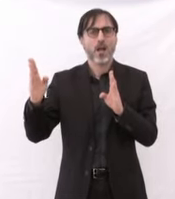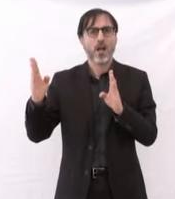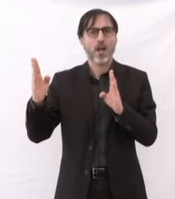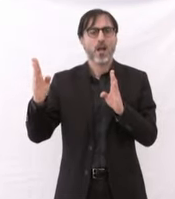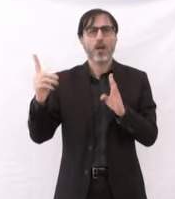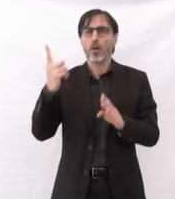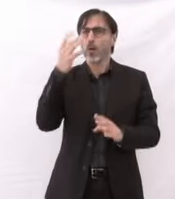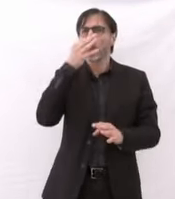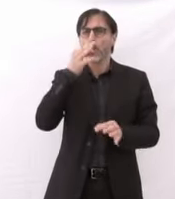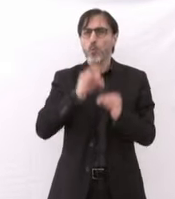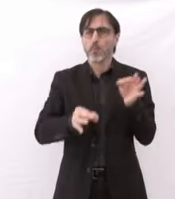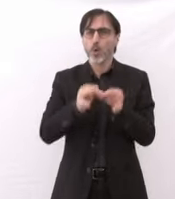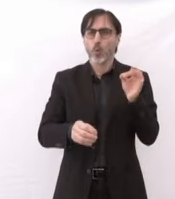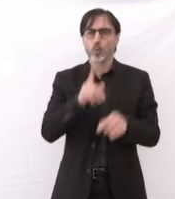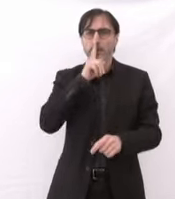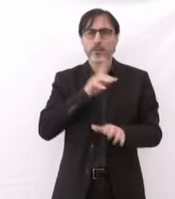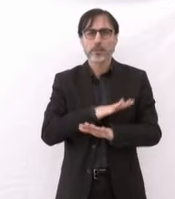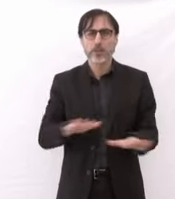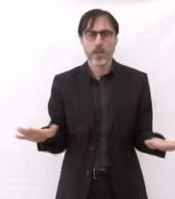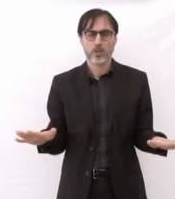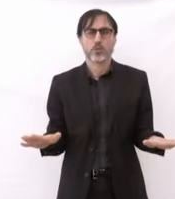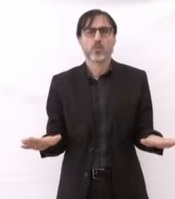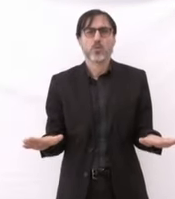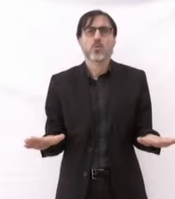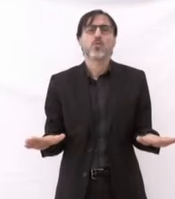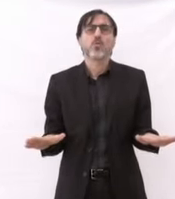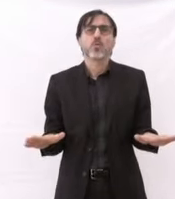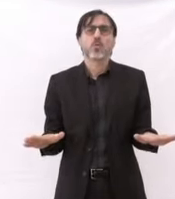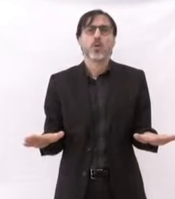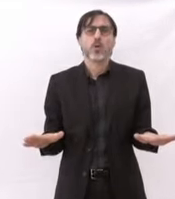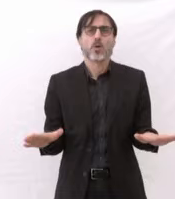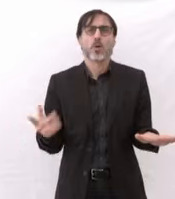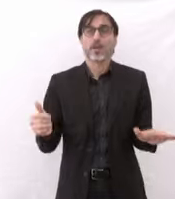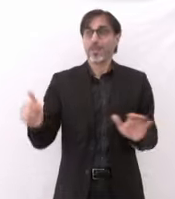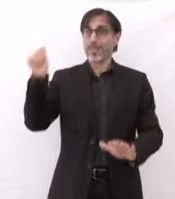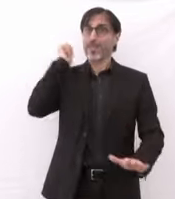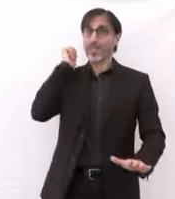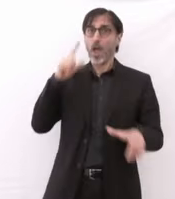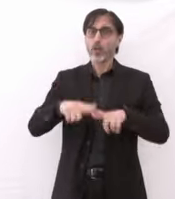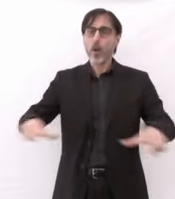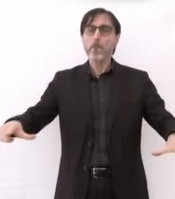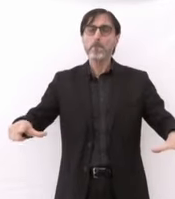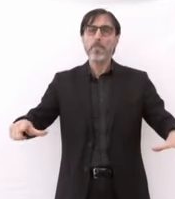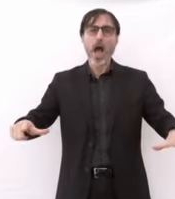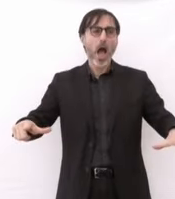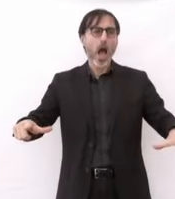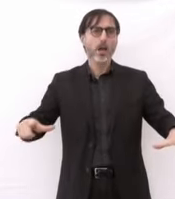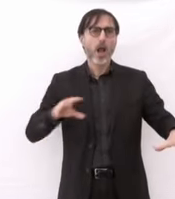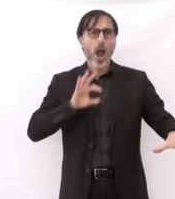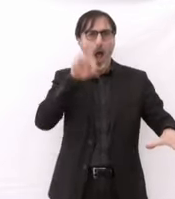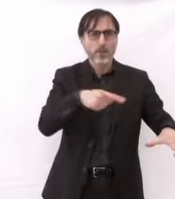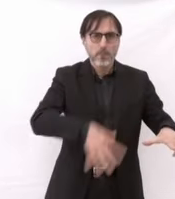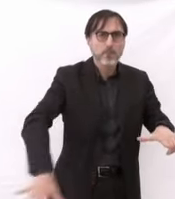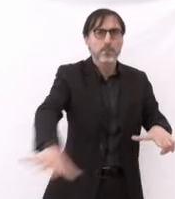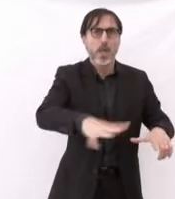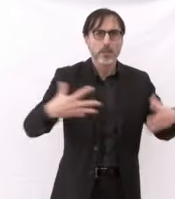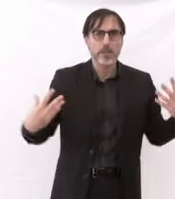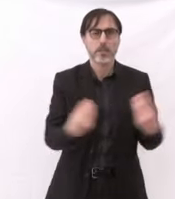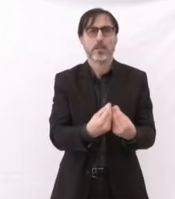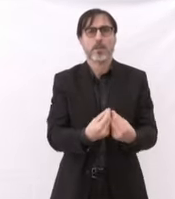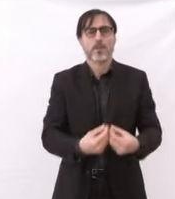Allora stiamo un minuto di silenzio. E quindi... vadano in mezzo alla